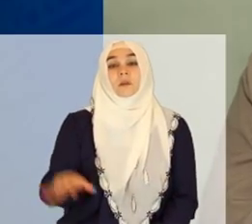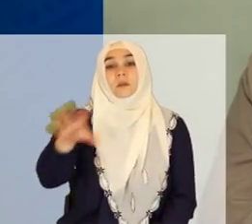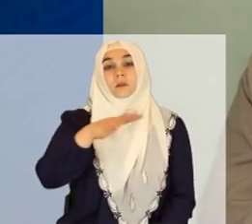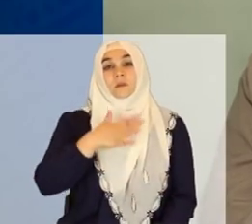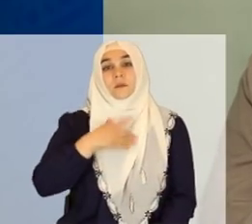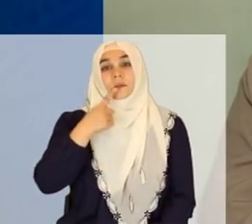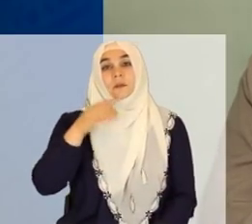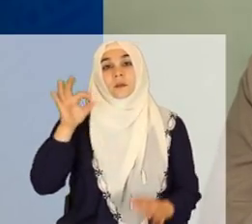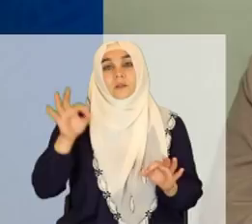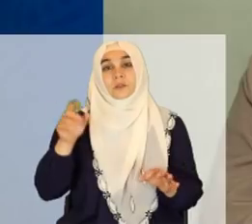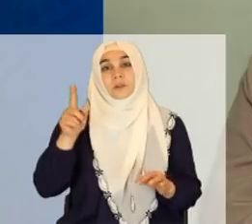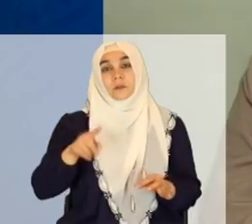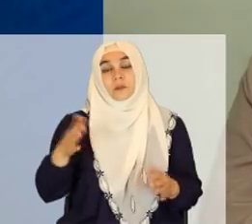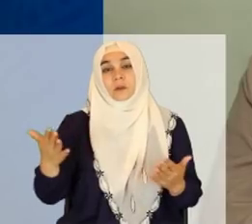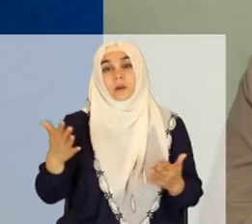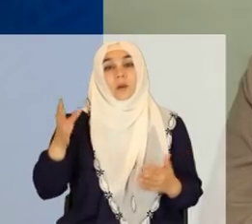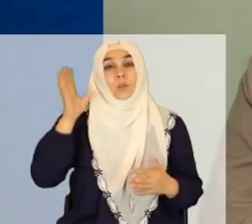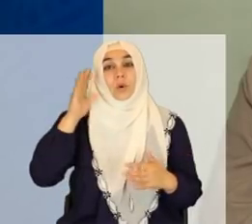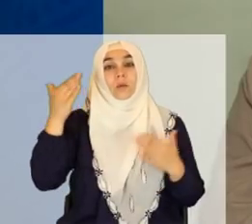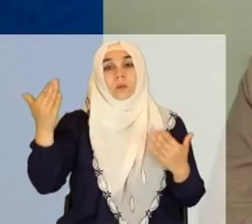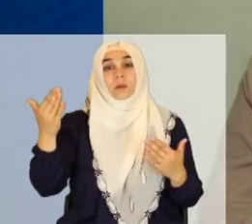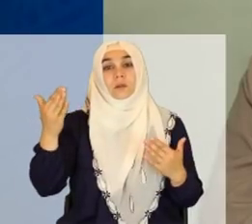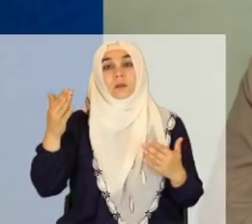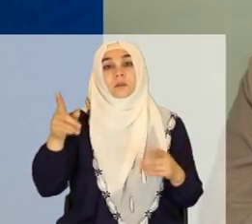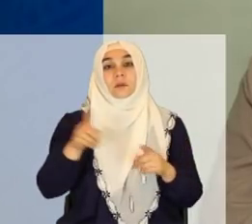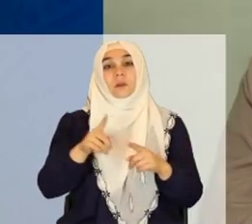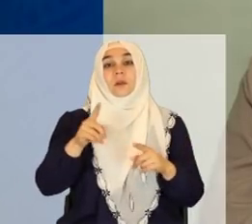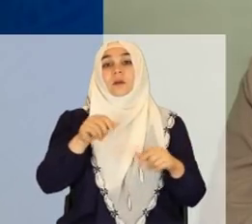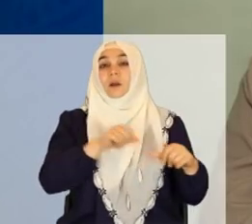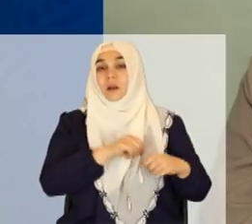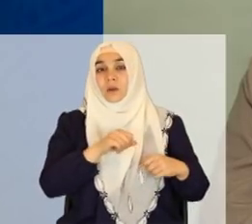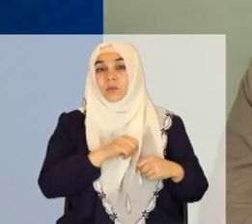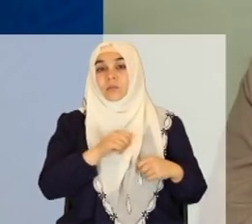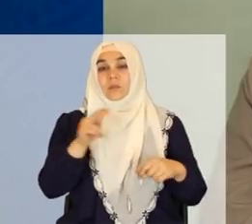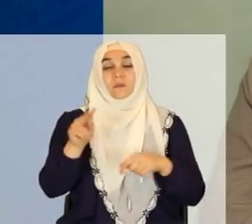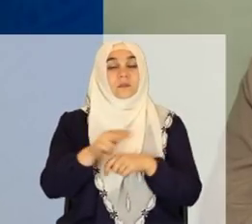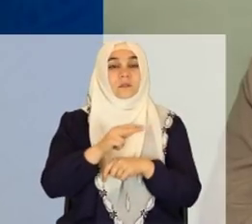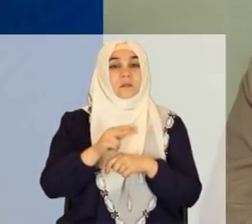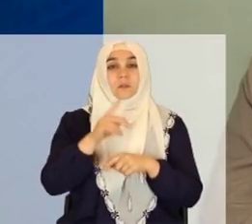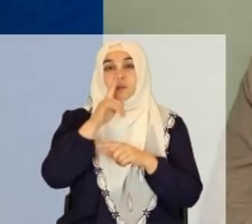Braderler, Muhammed ümmetige sallallahu aleyhi ve sellem haram narsa dava bulmaydı.